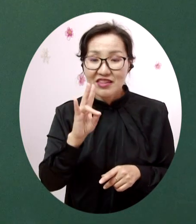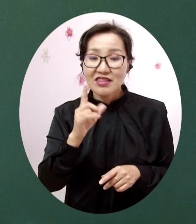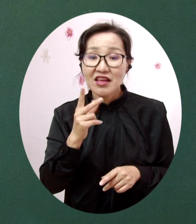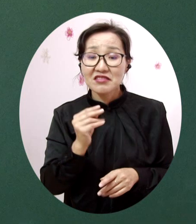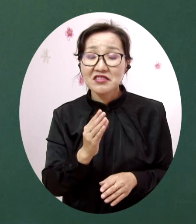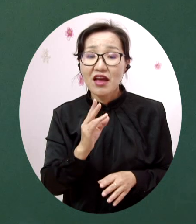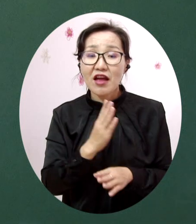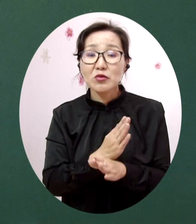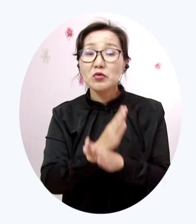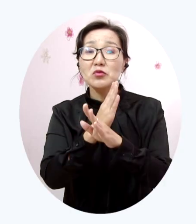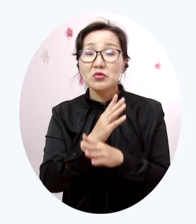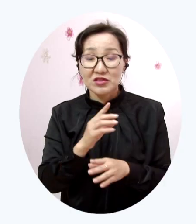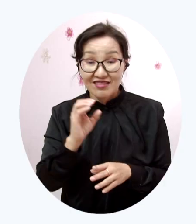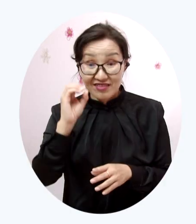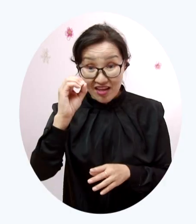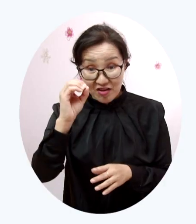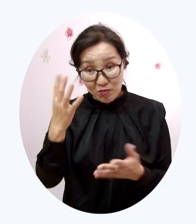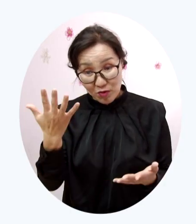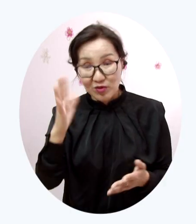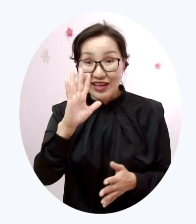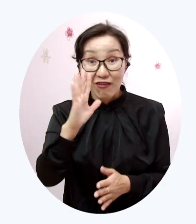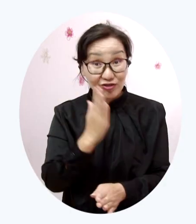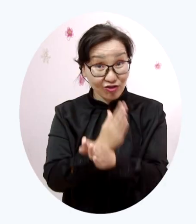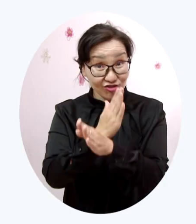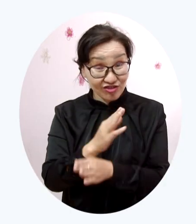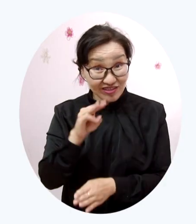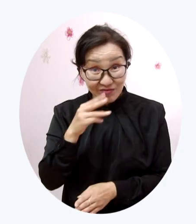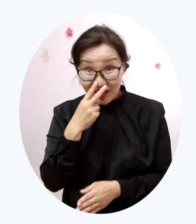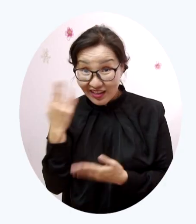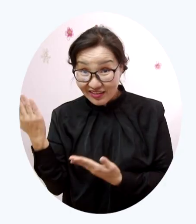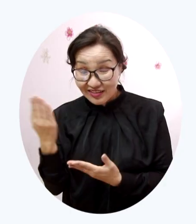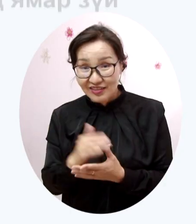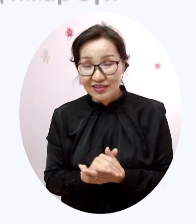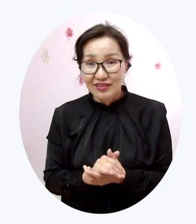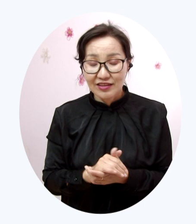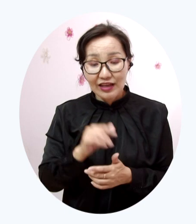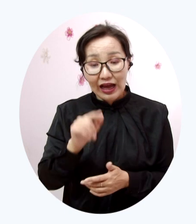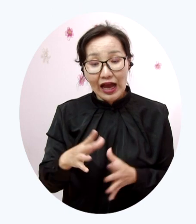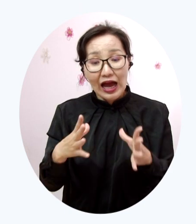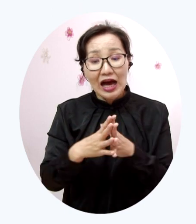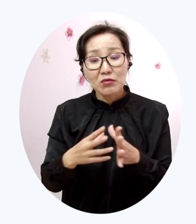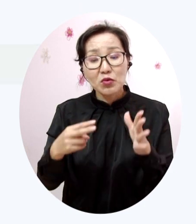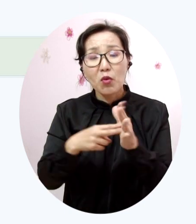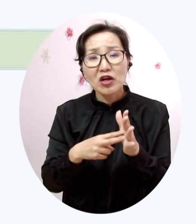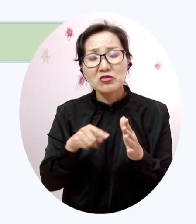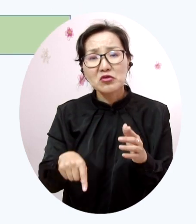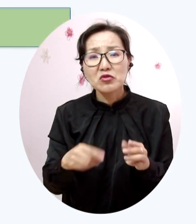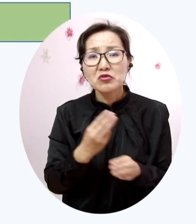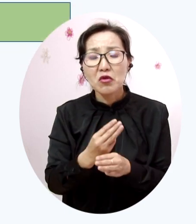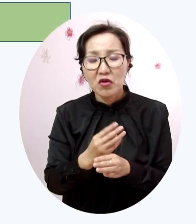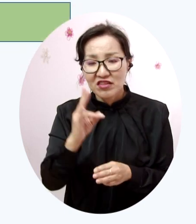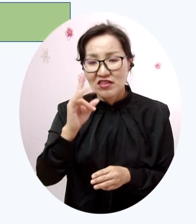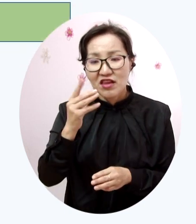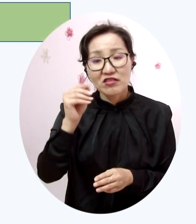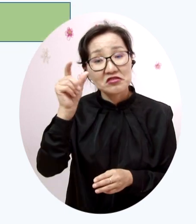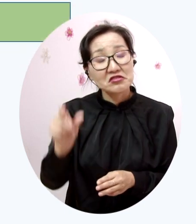нэгжийн анги нь юугаар төгссөн бэ? Тиг буюу 5-аар төгссөн байна. За тэгвэл 10-т хуваагддаг тоонуудын